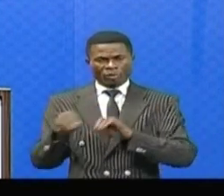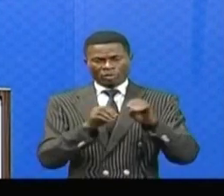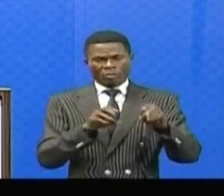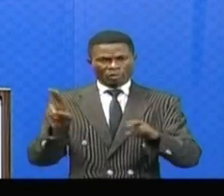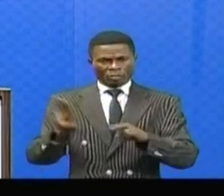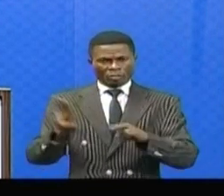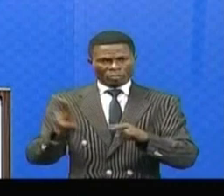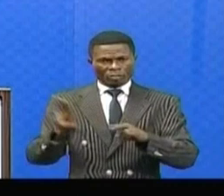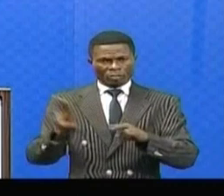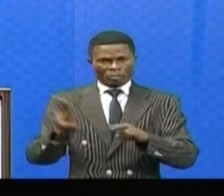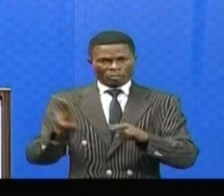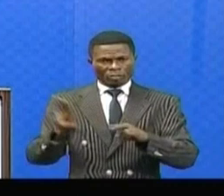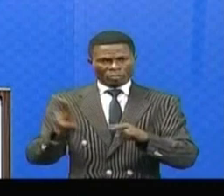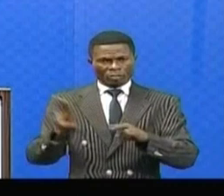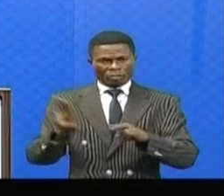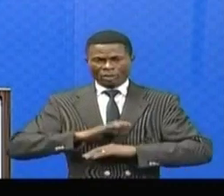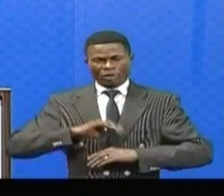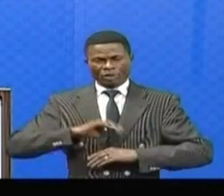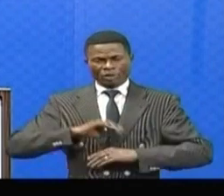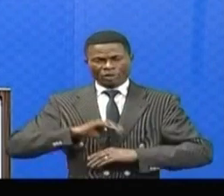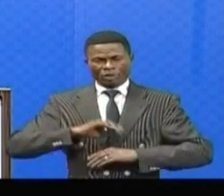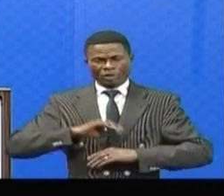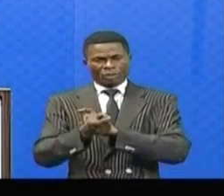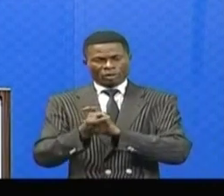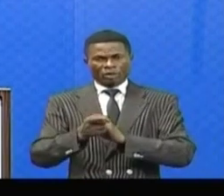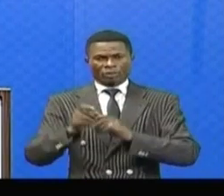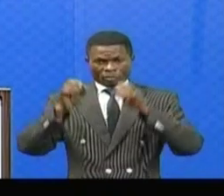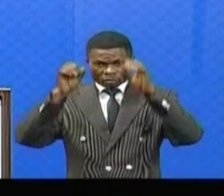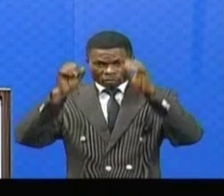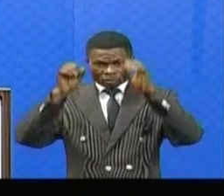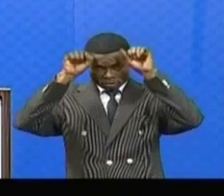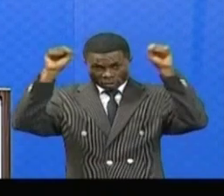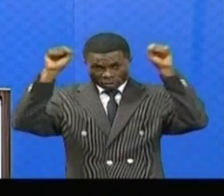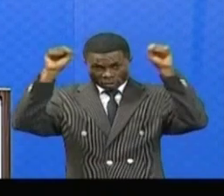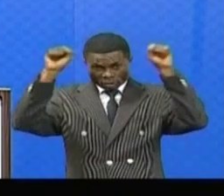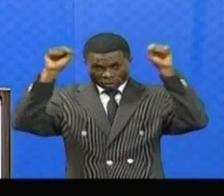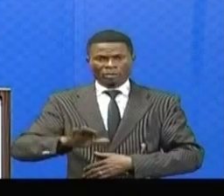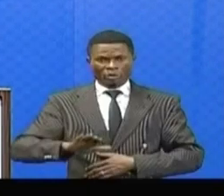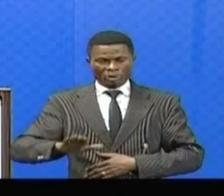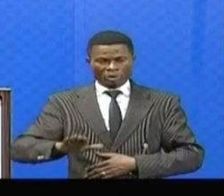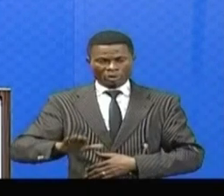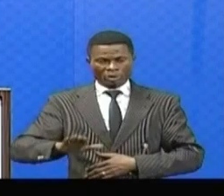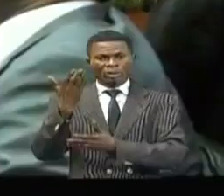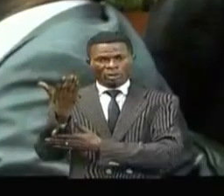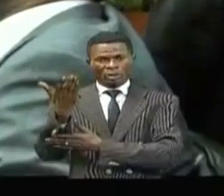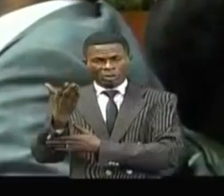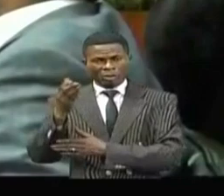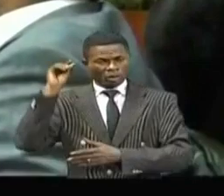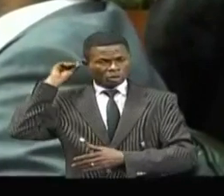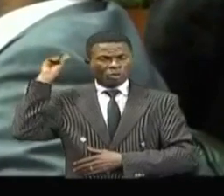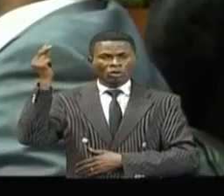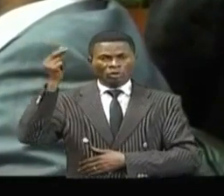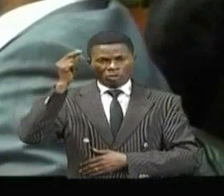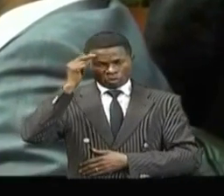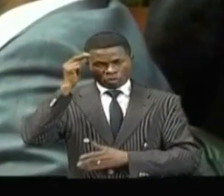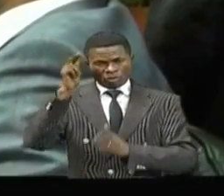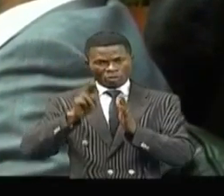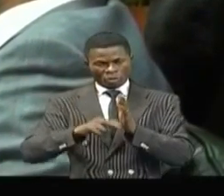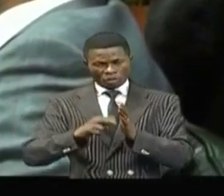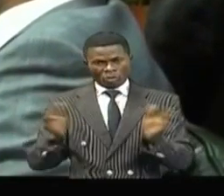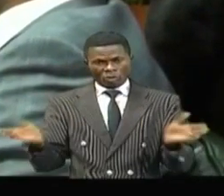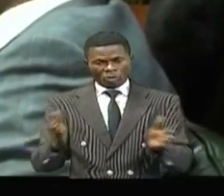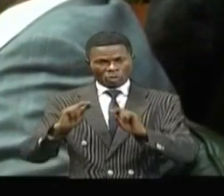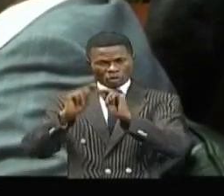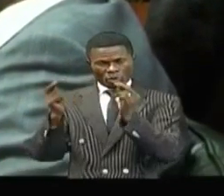et les suivis satisfaisants de réformes. Le président de la République a recommandé au gouvernement de renforcer la